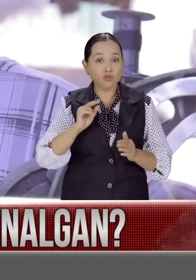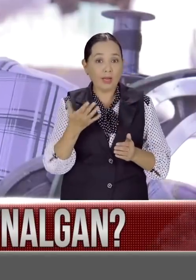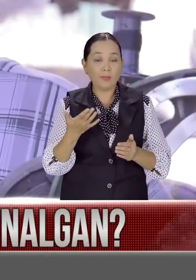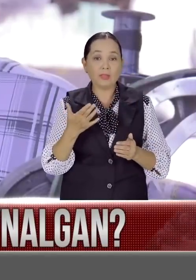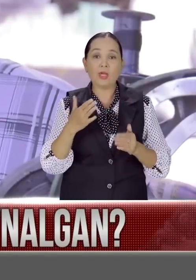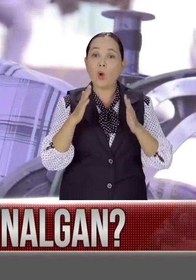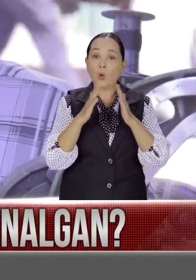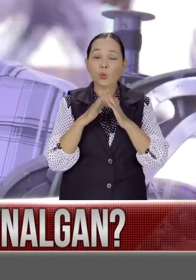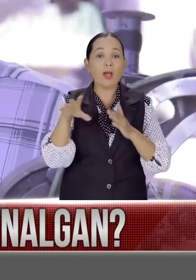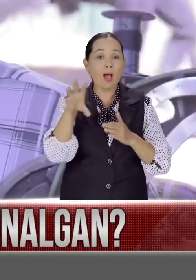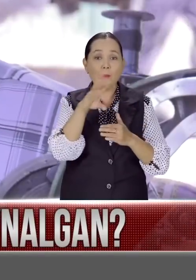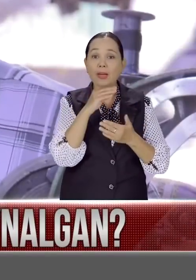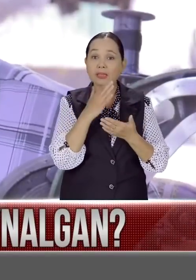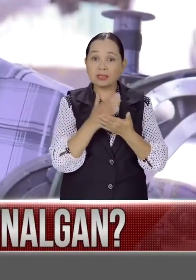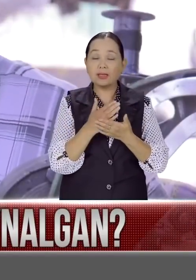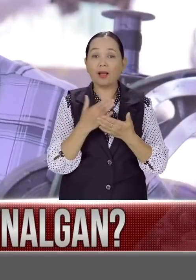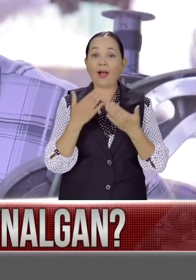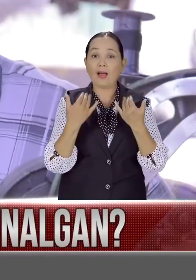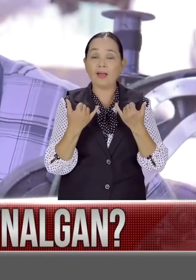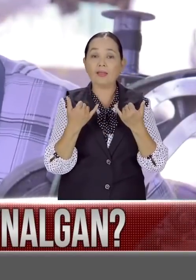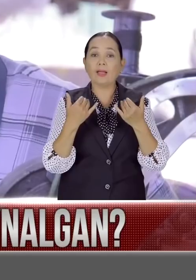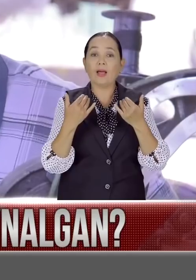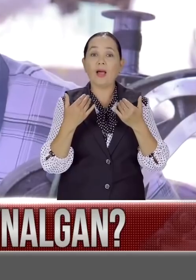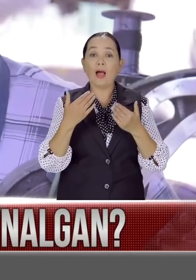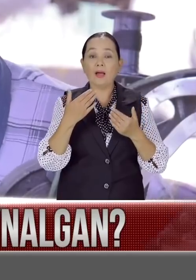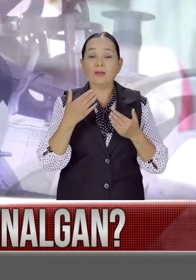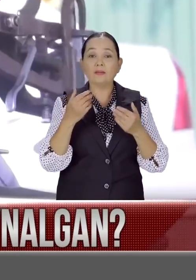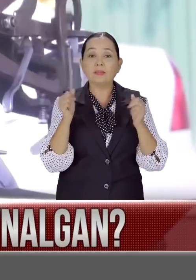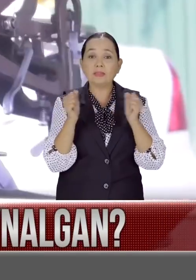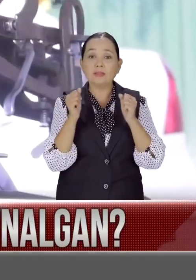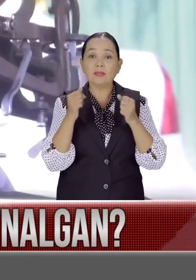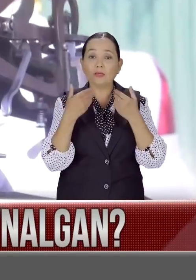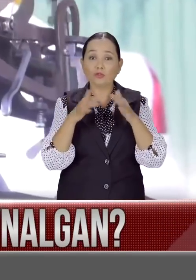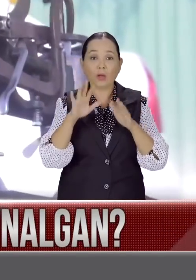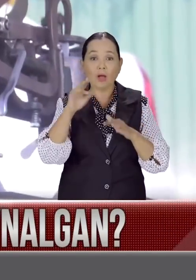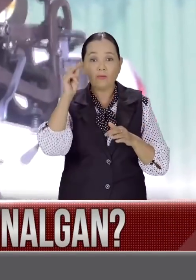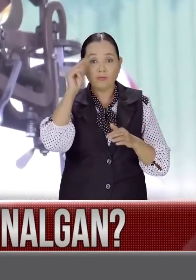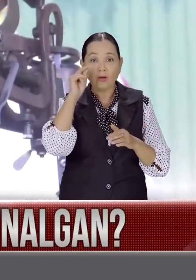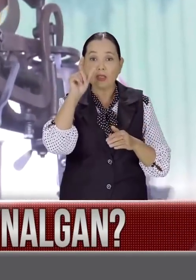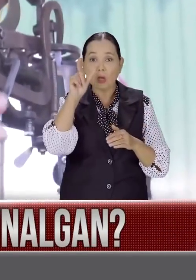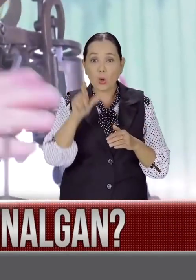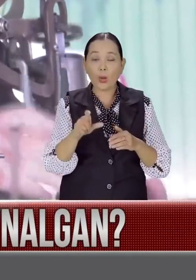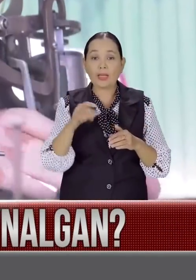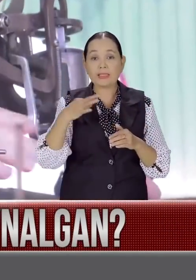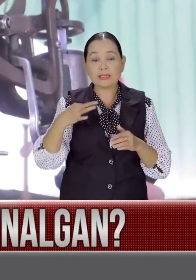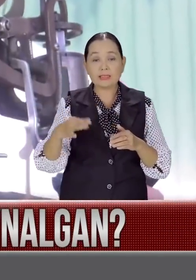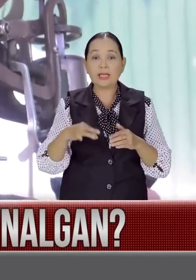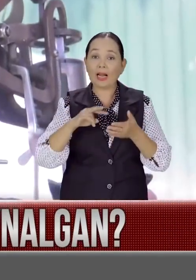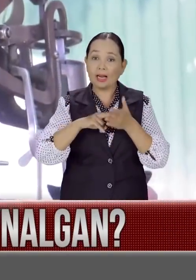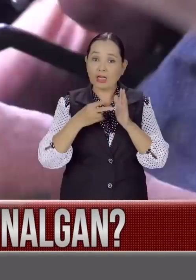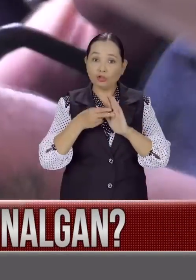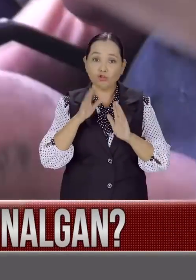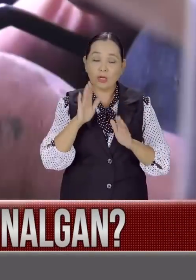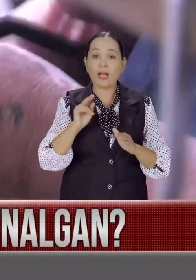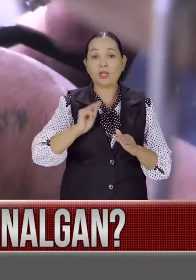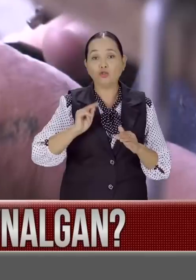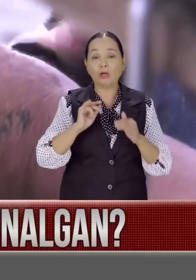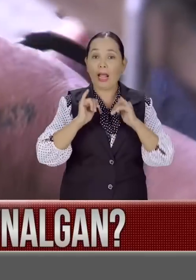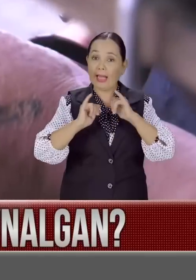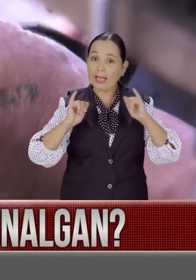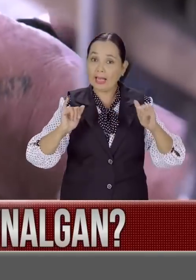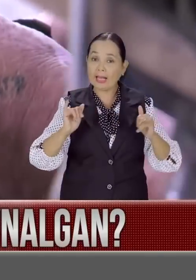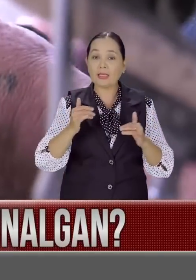Mushkullarim uyda bor, ham yo'g'im bor. Endi payg'ozimga gap chiqib bo'lmaydi. Farzandini o'qitish ham qahramonim oilamizning navbatdagi rejalarida. O'ylaganidek